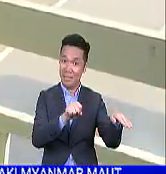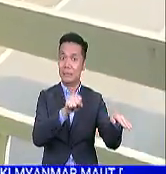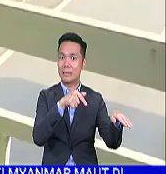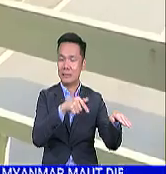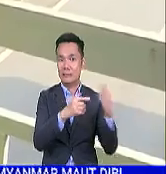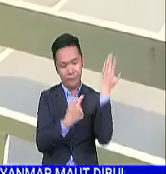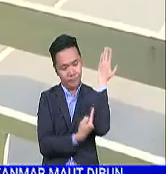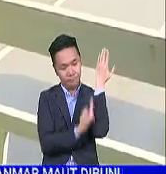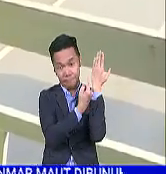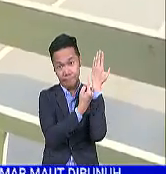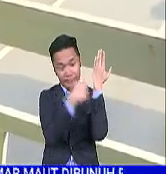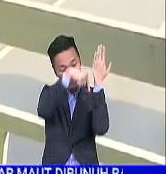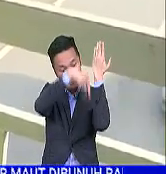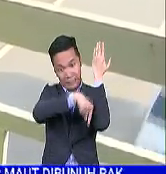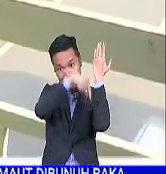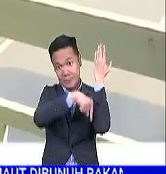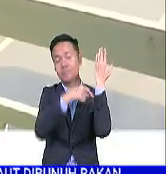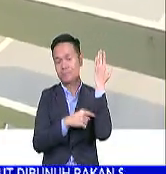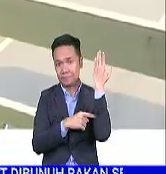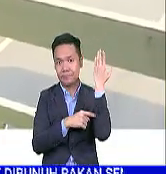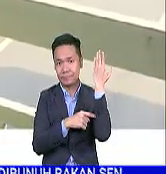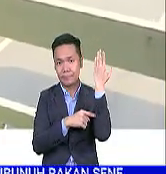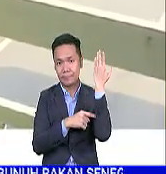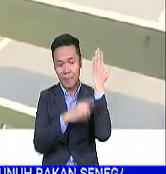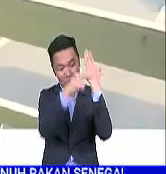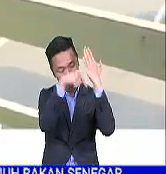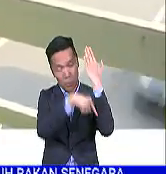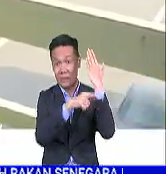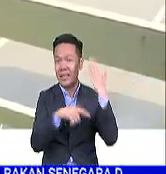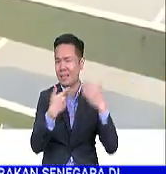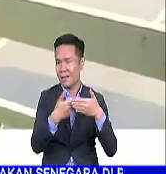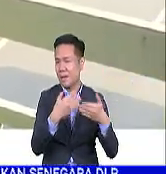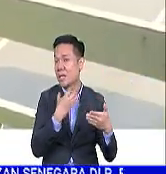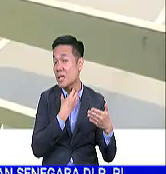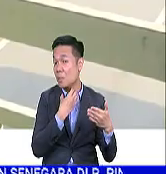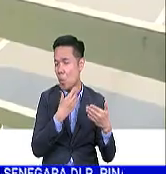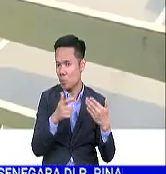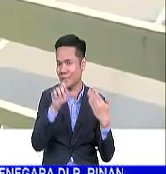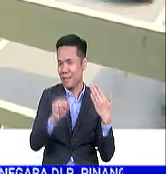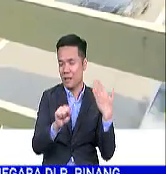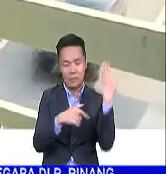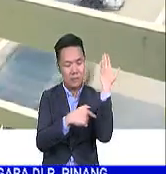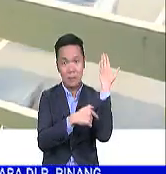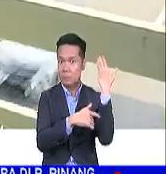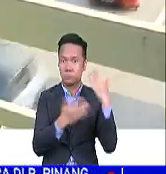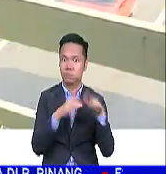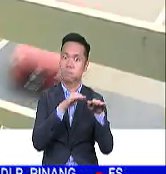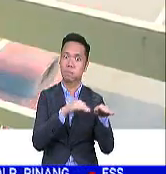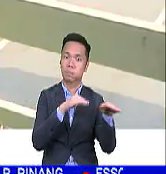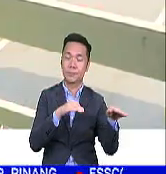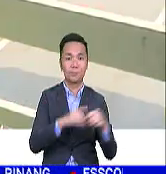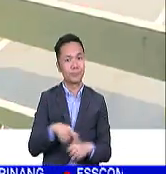Selatan menghala ke selatan di berdekatan dengan Plaza Tol Ipoh Selatan masih lagi tinggi. Dan pihak